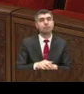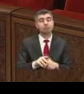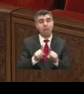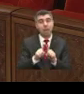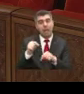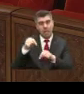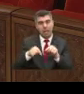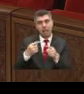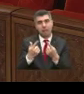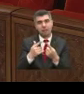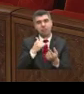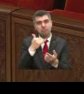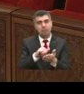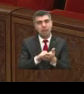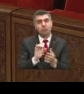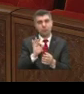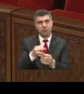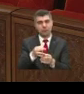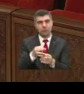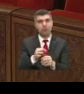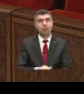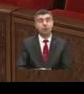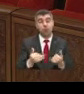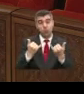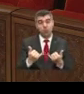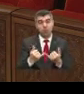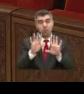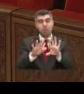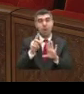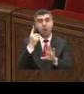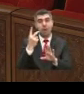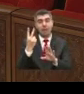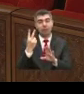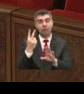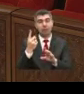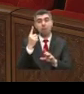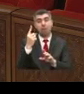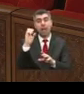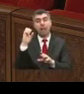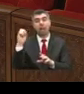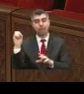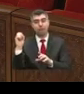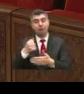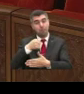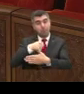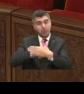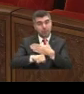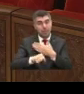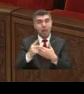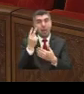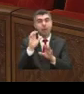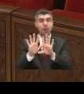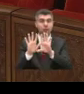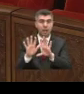هناك نساء كيموتوا. اليوم تنمروا من 112 الحالة في 100 ألف ولادة في 2010